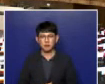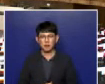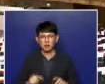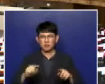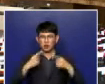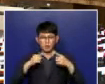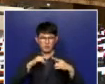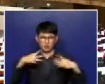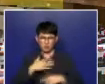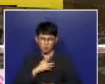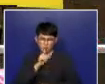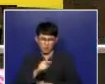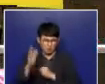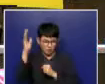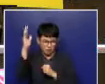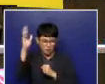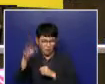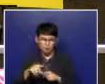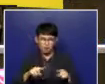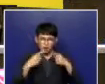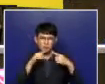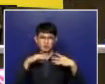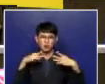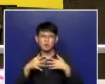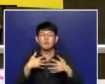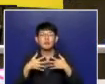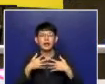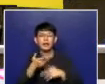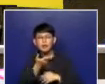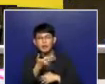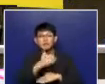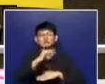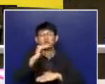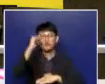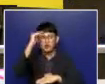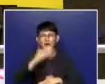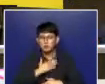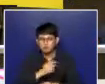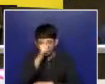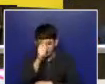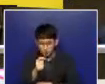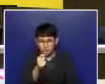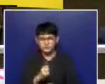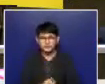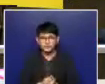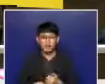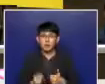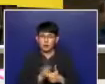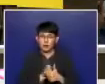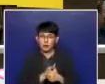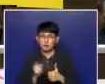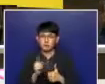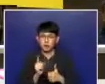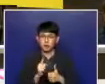เอี้ยงมเกาะรัฐบาลรัฐบาลกทมคือรัฐบาลท้องถิ่นกับรัฐบาลกลางคือตอนนั้น